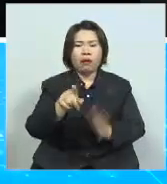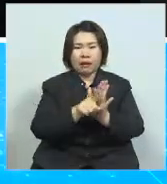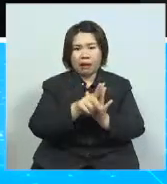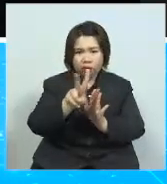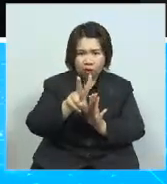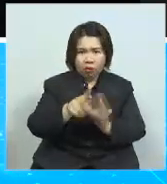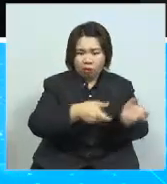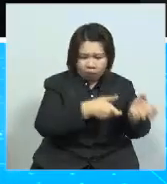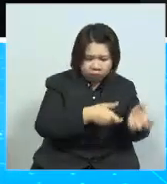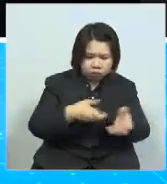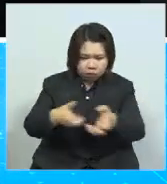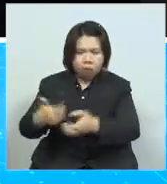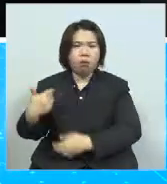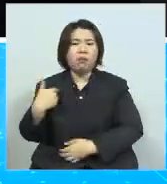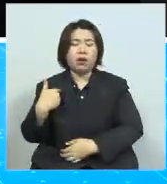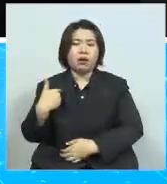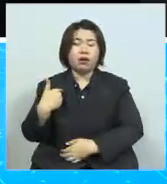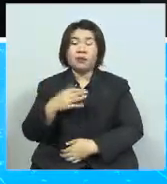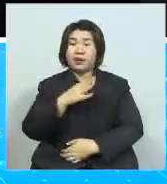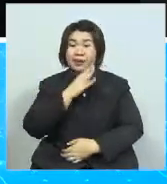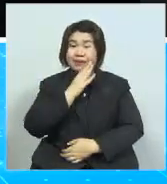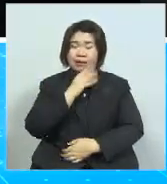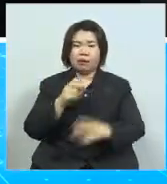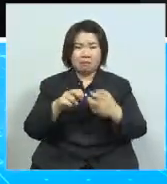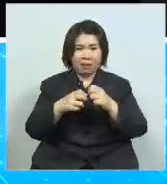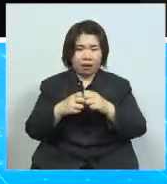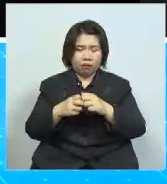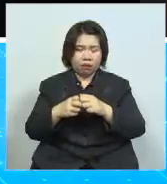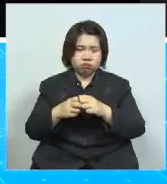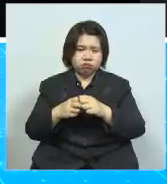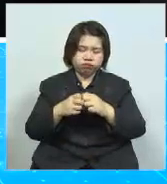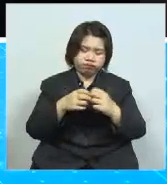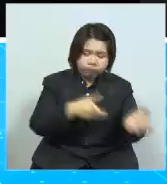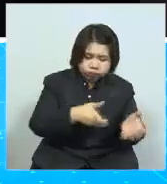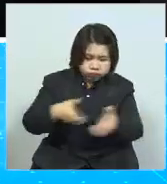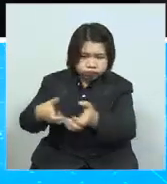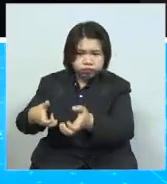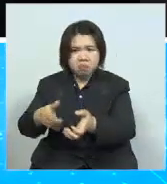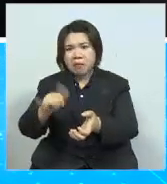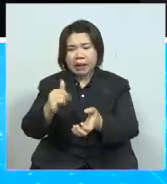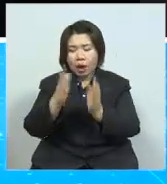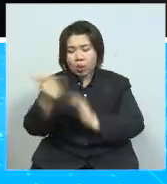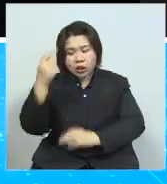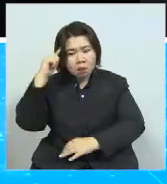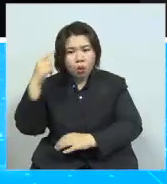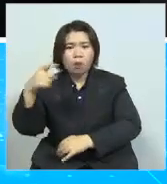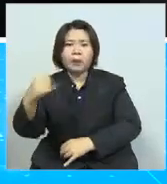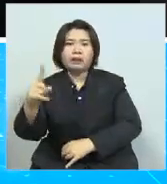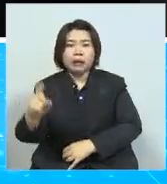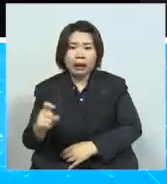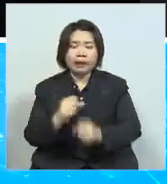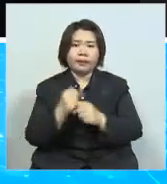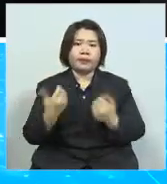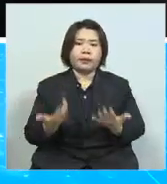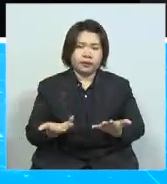คือมีการยิงต่อสู้กันเพราะฉะนั้นลักษณะของการยิงต่อสู้กันแบบนี้เนี่ยลูกหลงมันเกิดได้นะครับก็ต้องเ